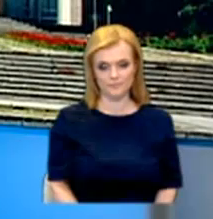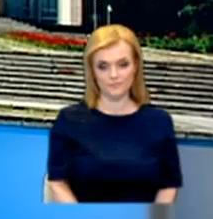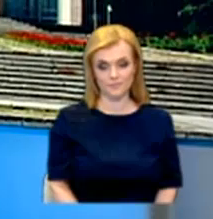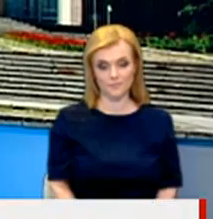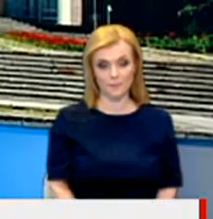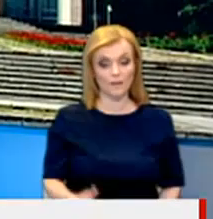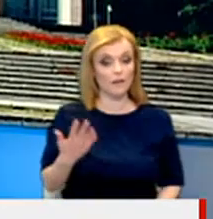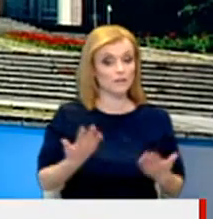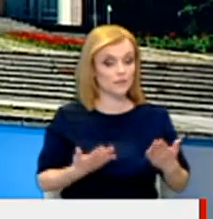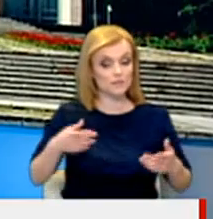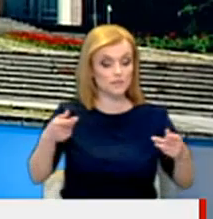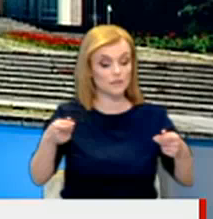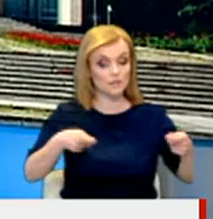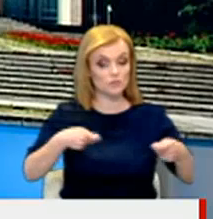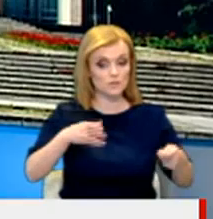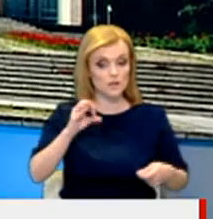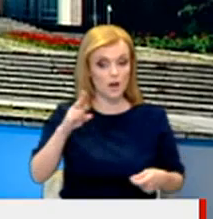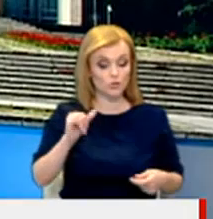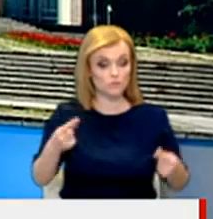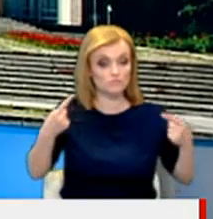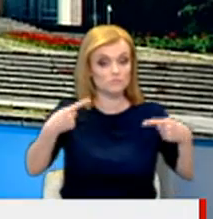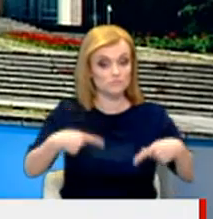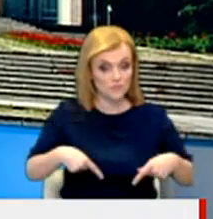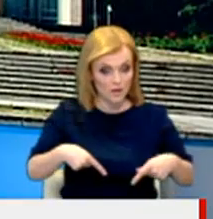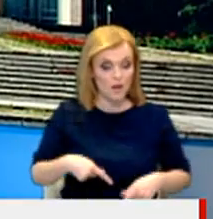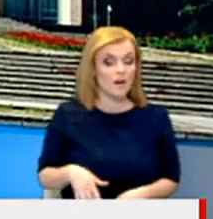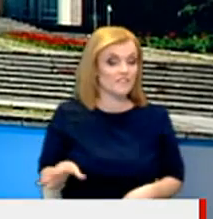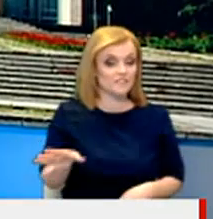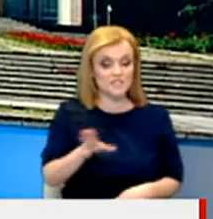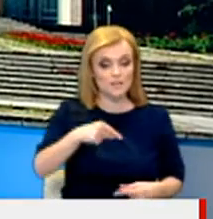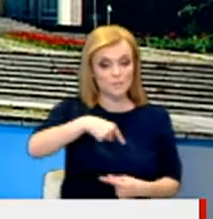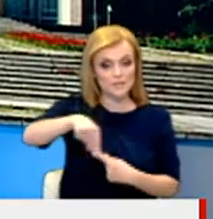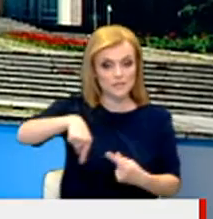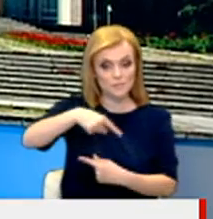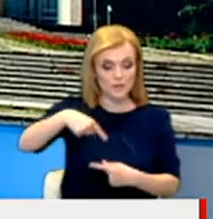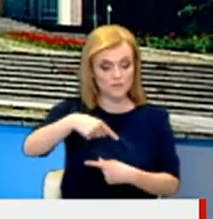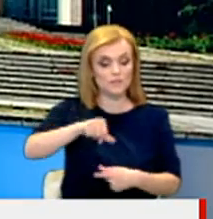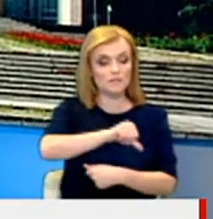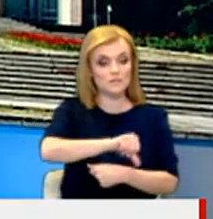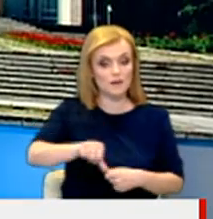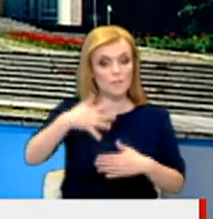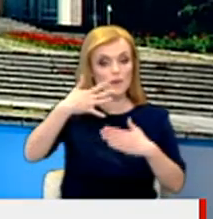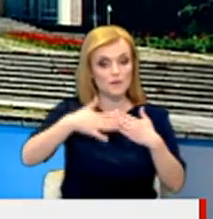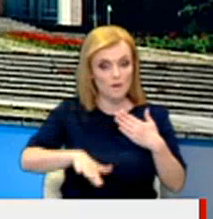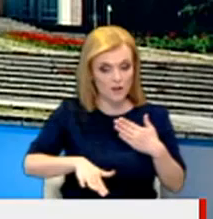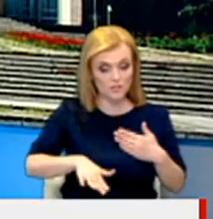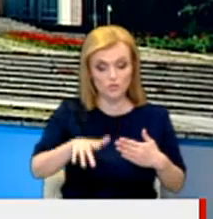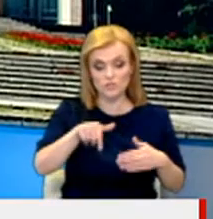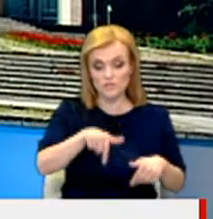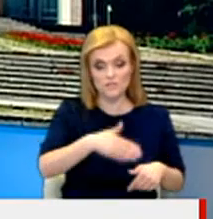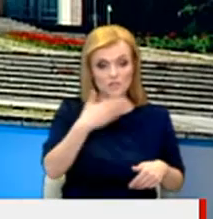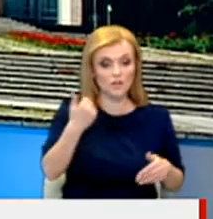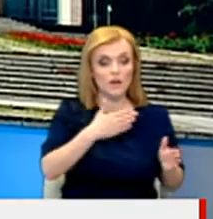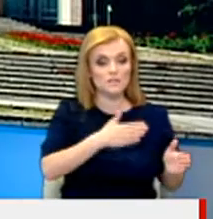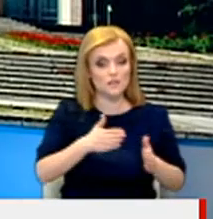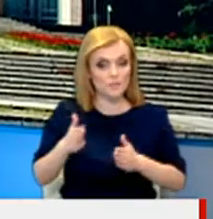Dacă executivul Sandu va cădea, partenerii externi vor înțelege că nu se dorește o reformă viabilă a procuraturii și vor opri asistența financiară